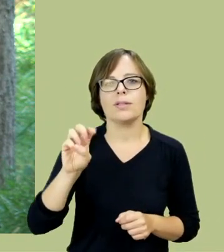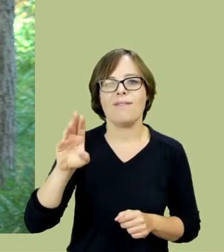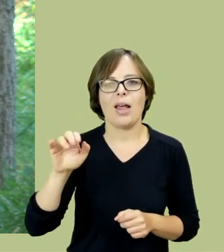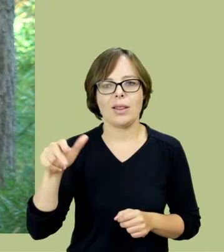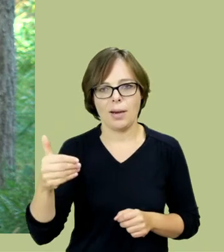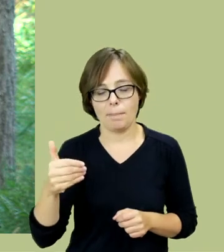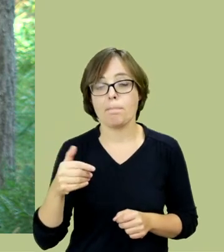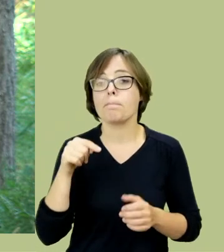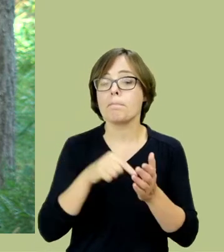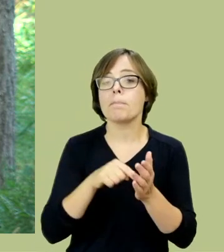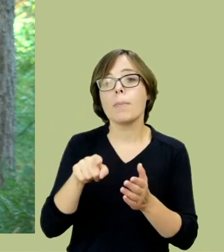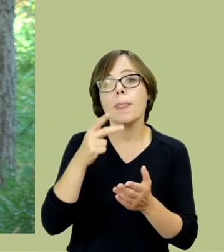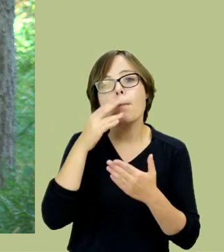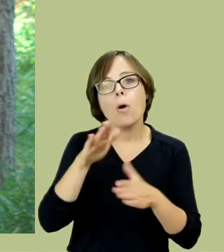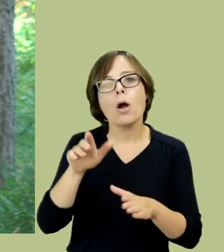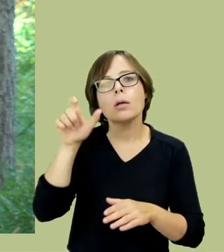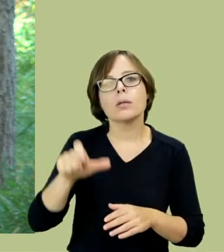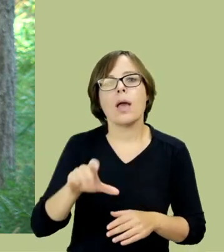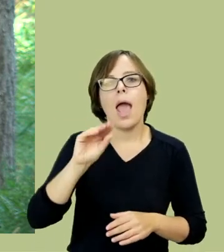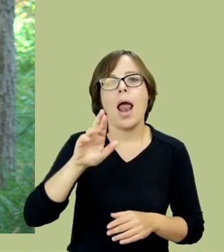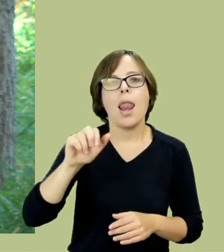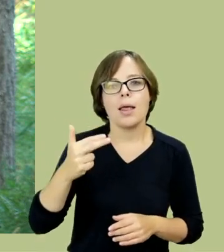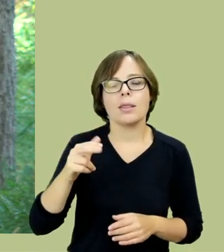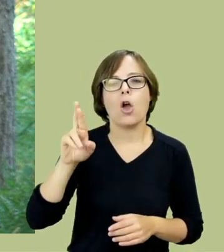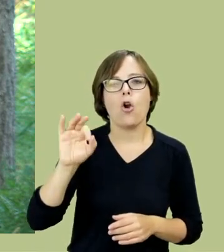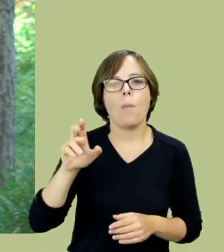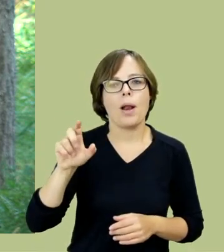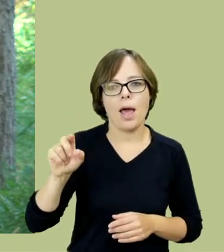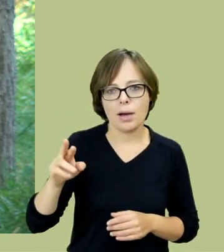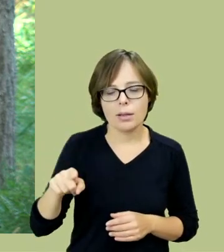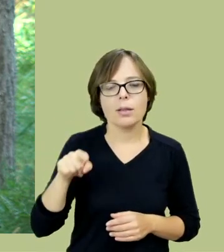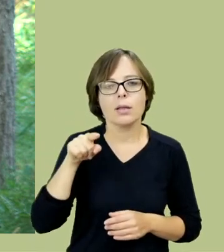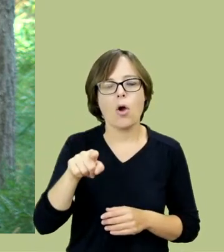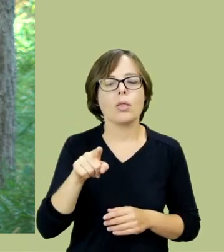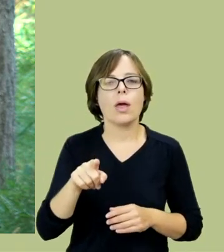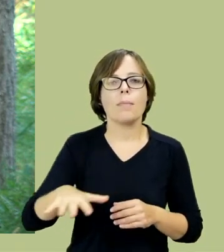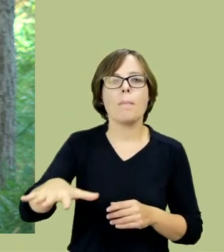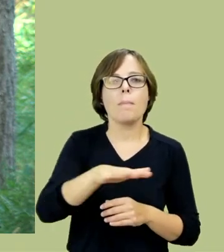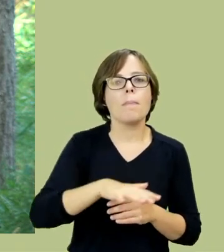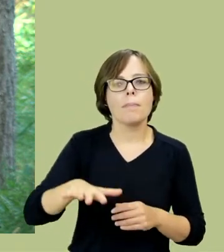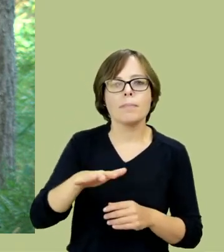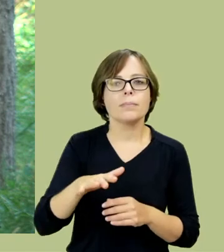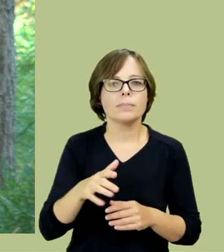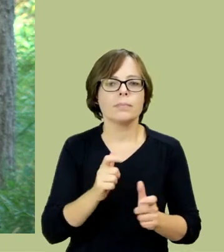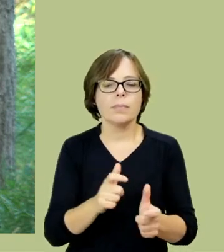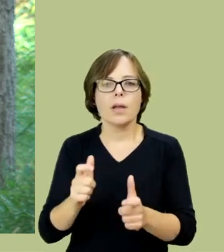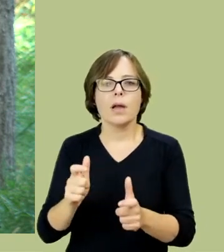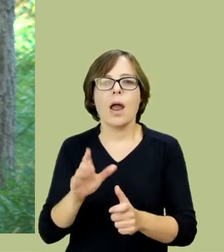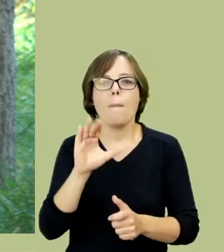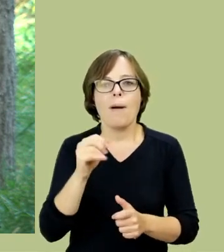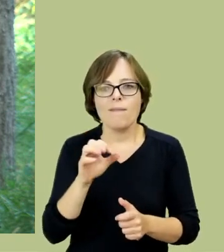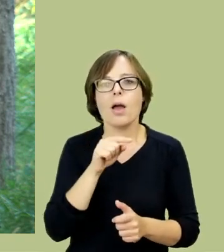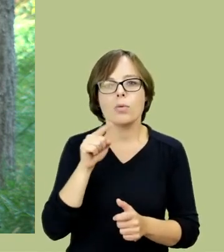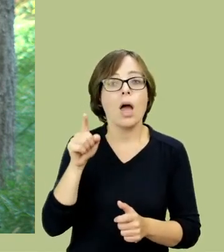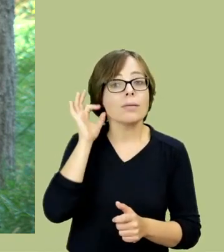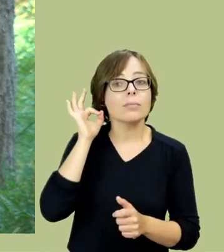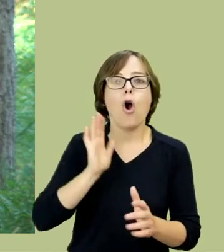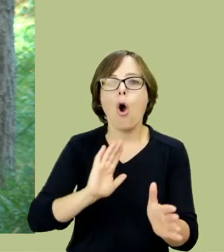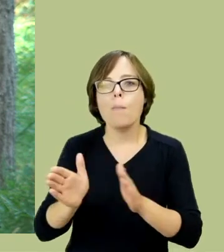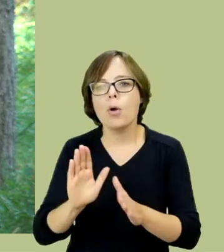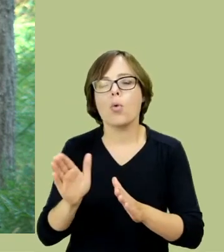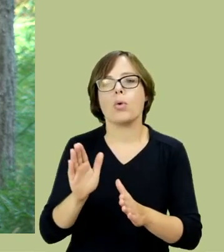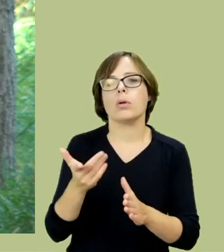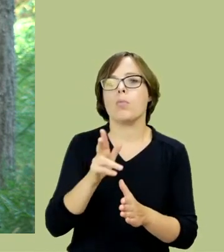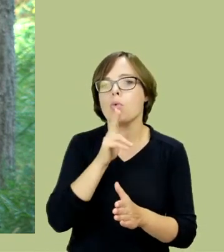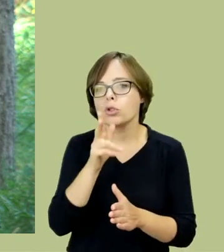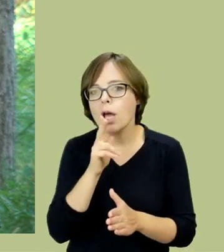ta postać Ellen Robillard, która na plantacji bawełny opiekuje się podwładnymi murzynami, służbą. Taka była,